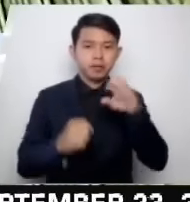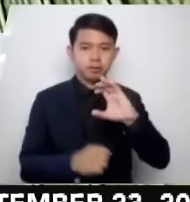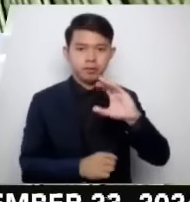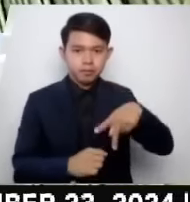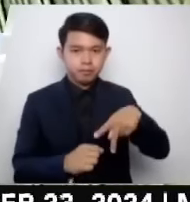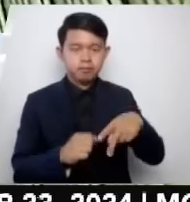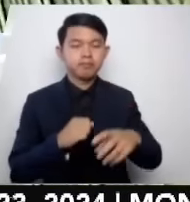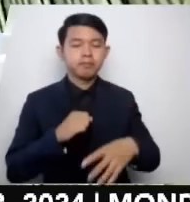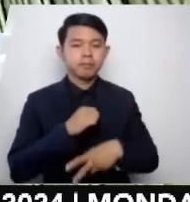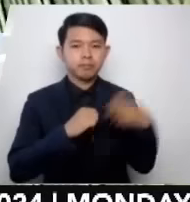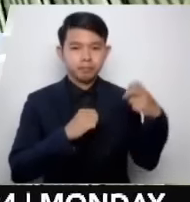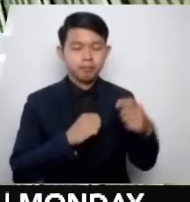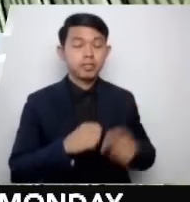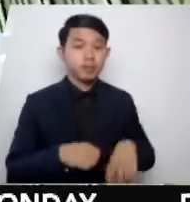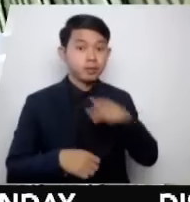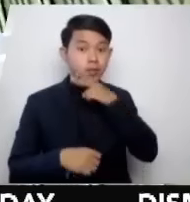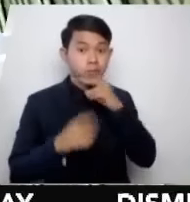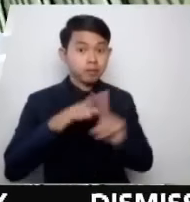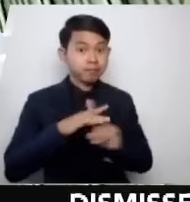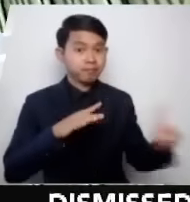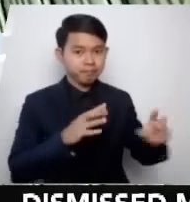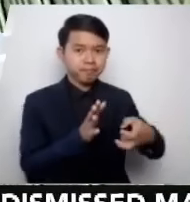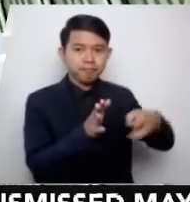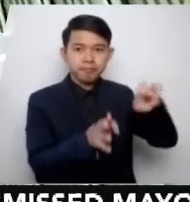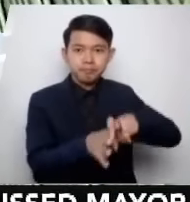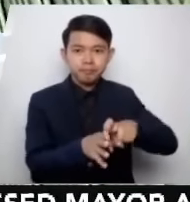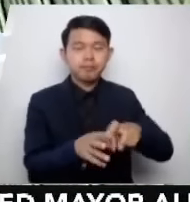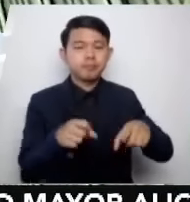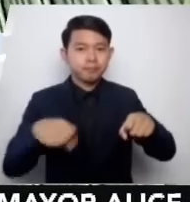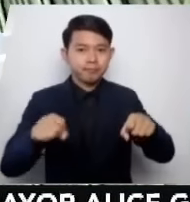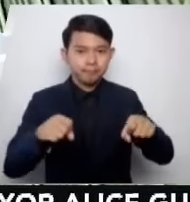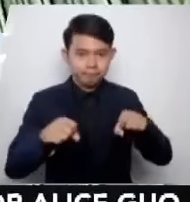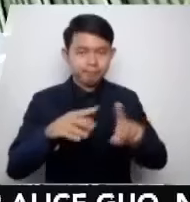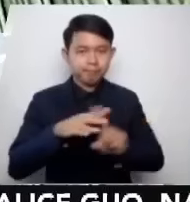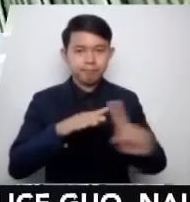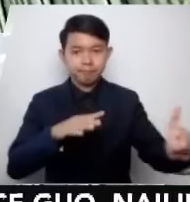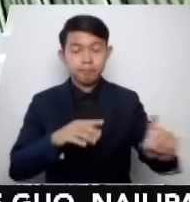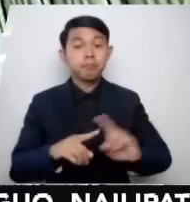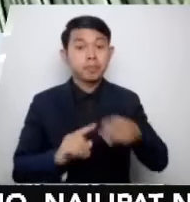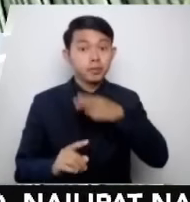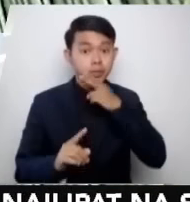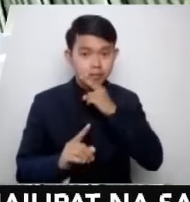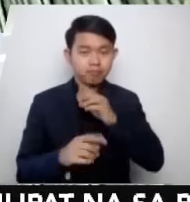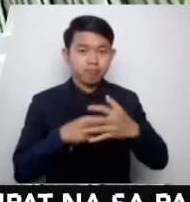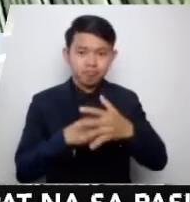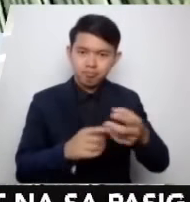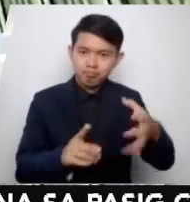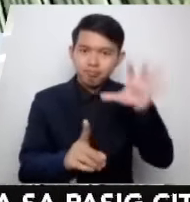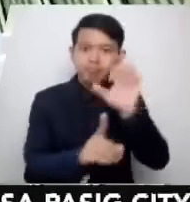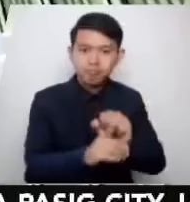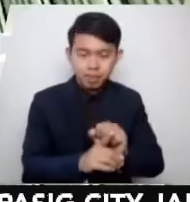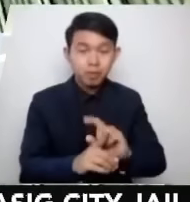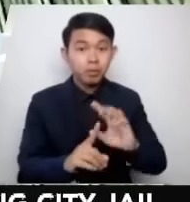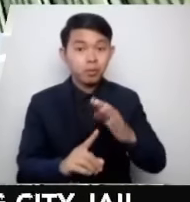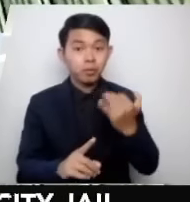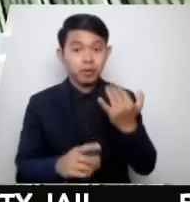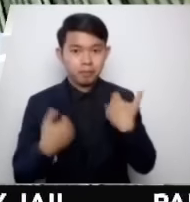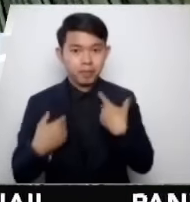nakaalis ang sospek sakay ng motorsiklo. Naaresto rin ang sospek matapos may magreklamo dahil sa pagdala na rin niya ng